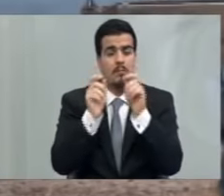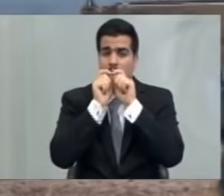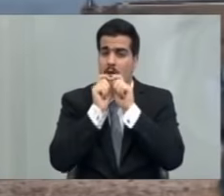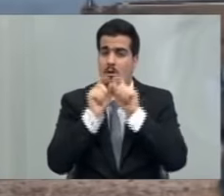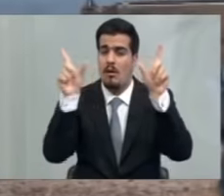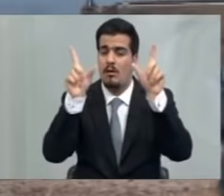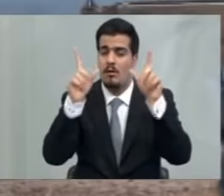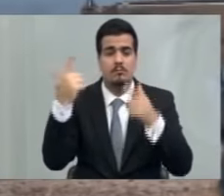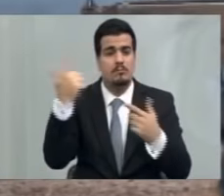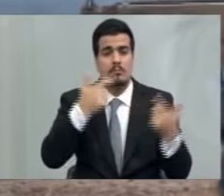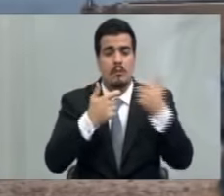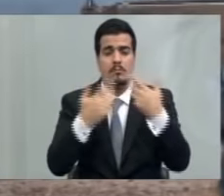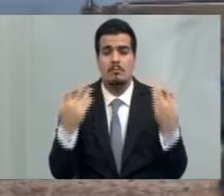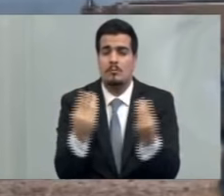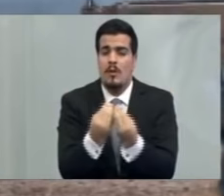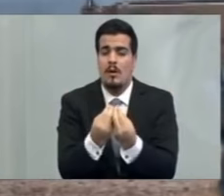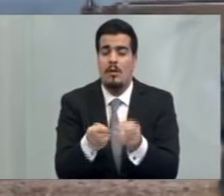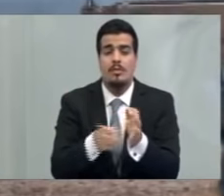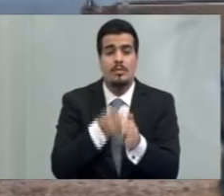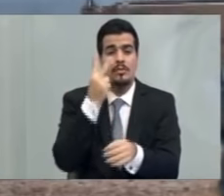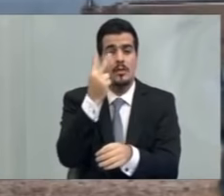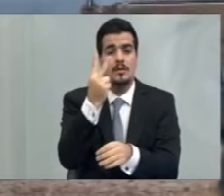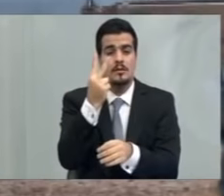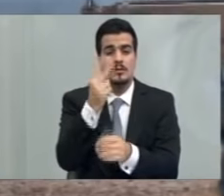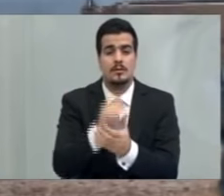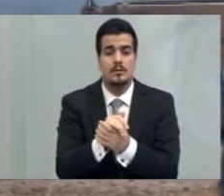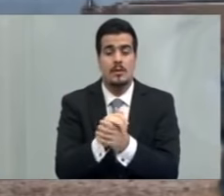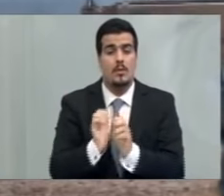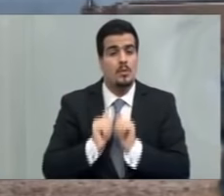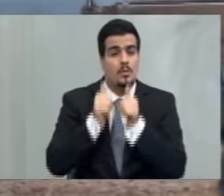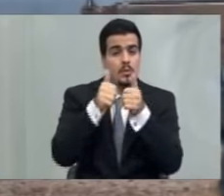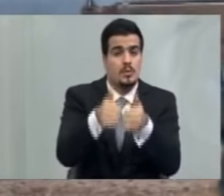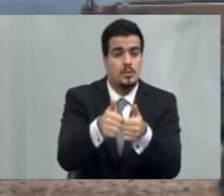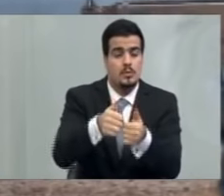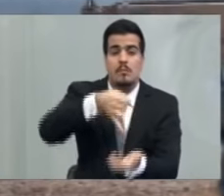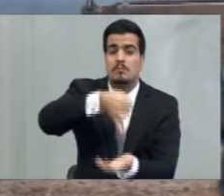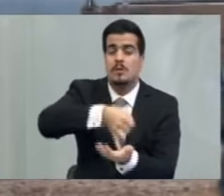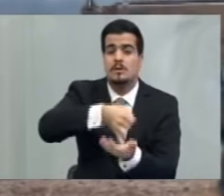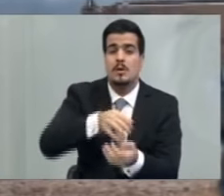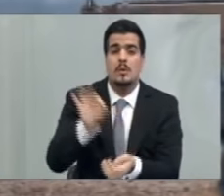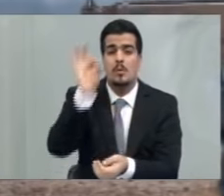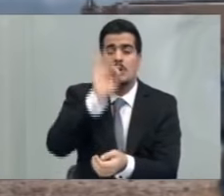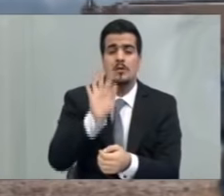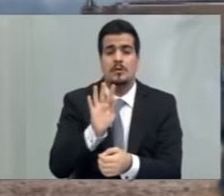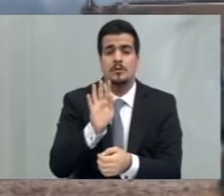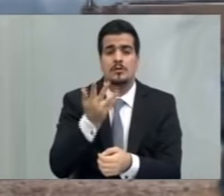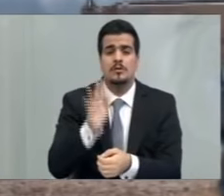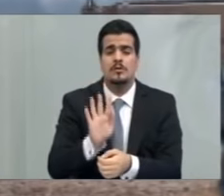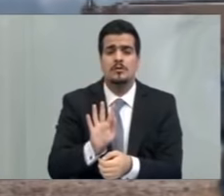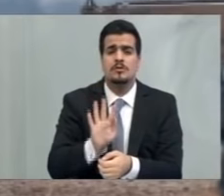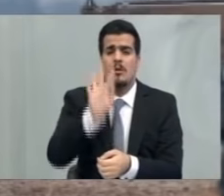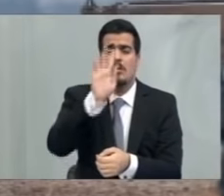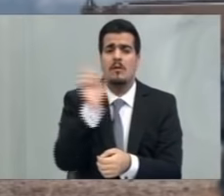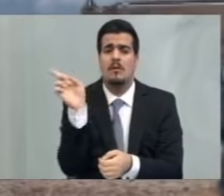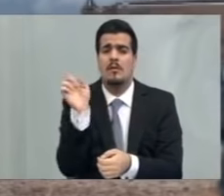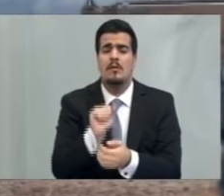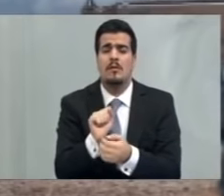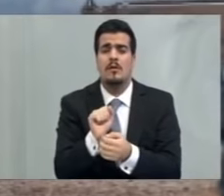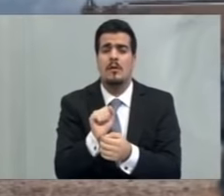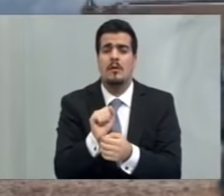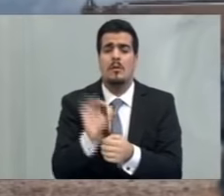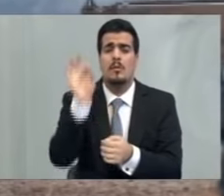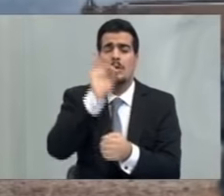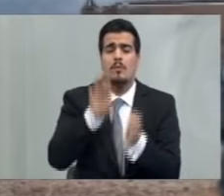المعركة، والمرحلة الثانية كانت الوصول إلى منطقة كوجل شرقا ثم الاتجاه نحو أحياء